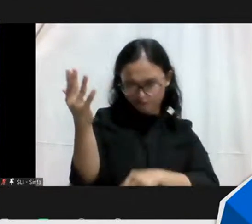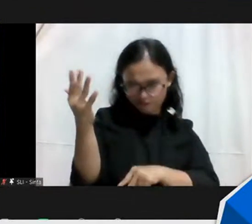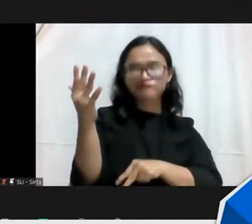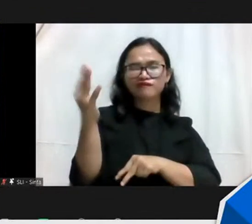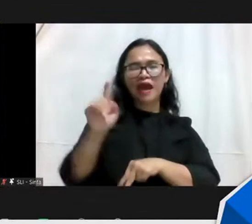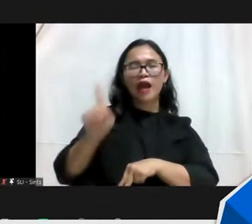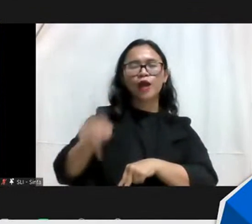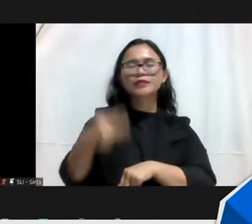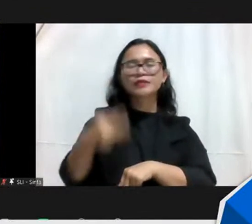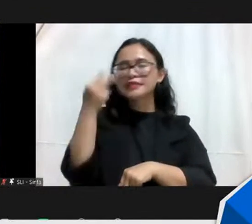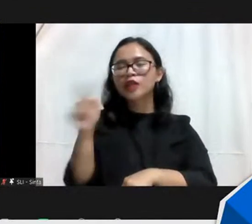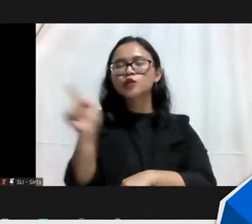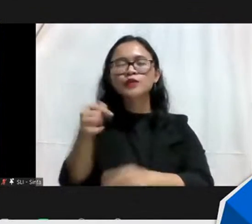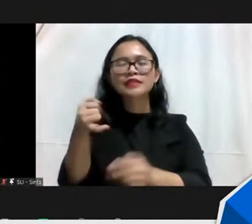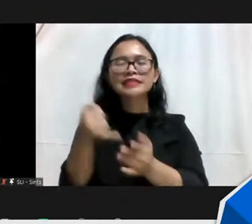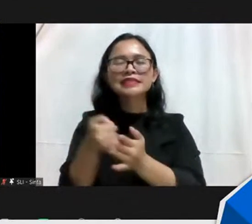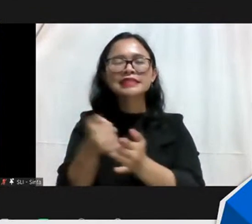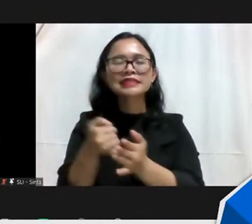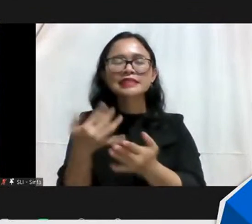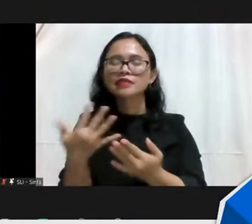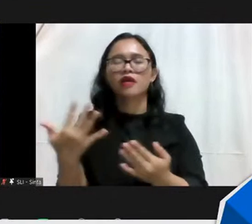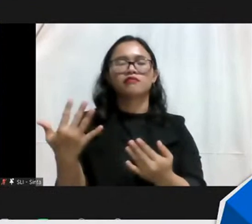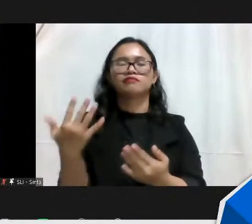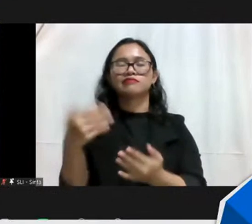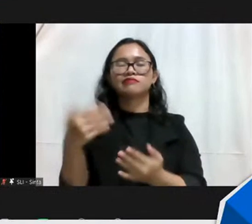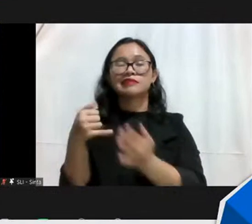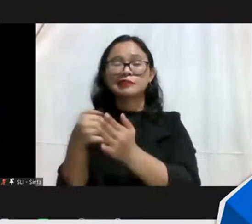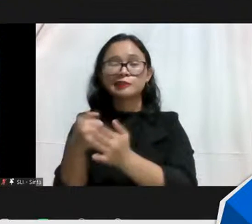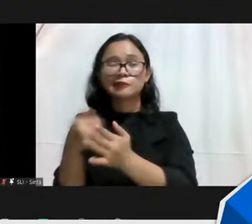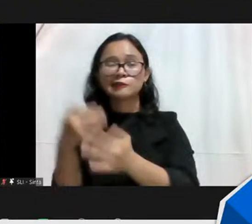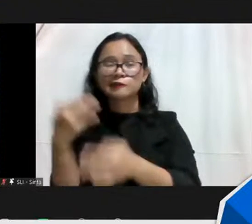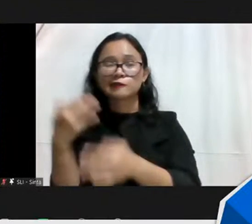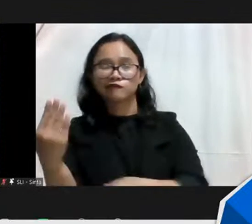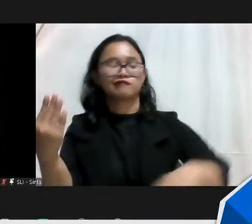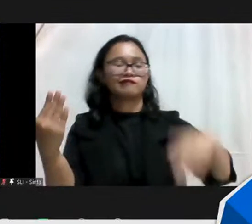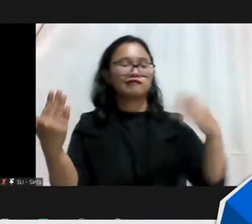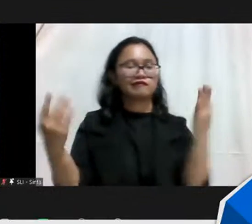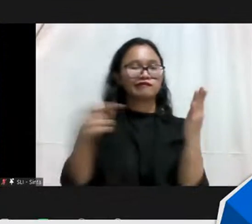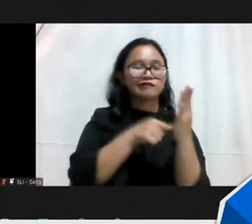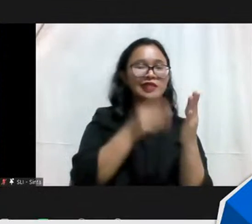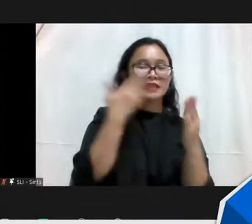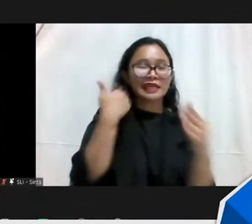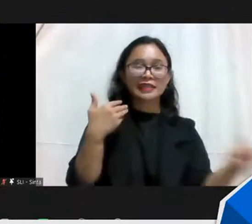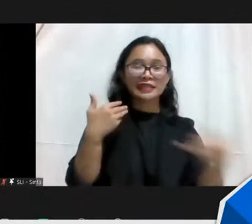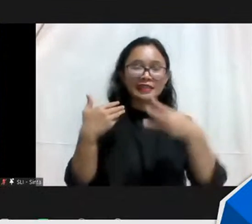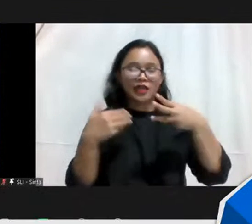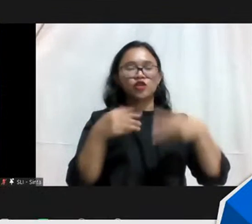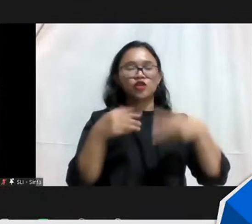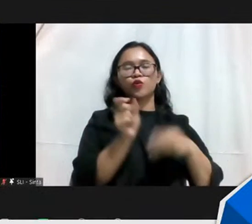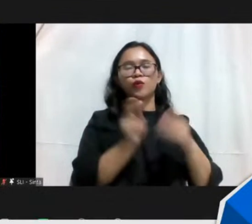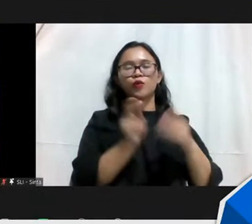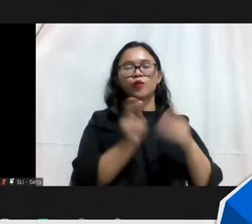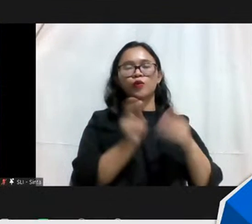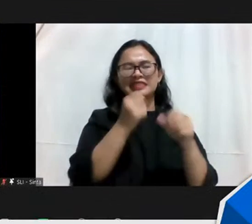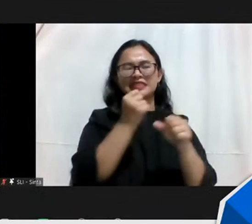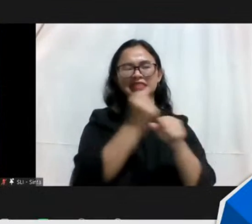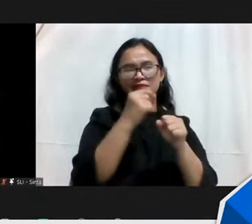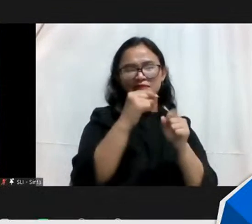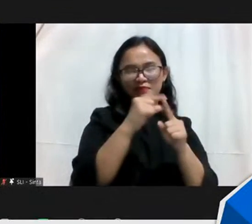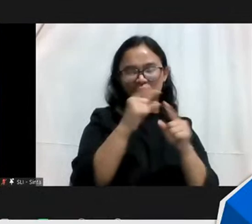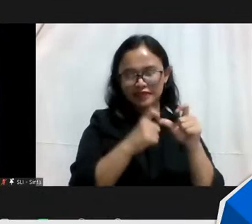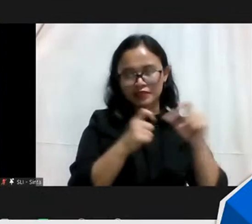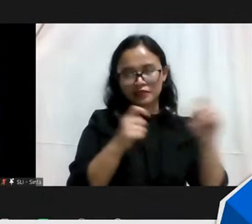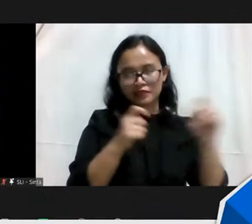yang kira-kira itu akan sangat berlawanan dengan semangat atau spirit dari tiga pilar yang ada di UN protect respect dan remedi